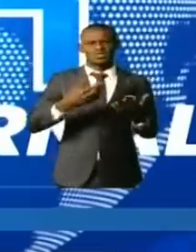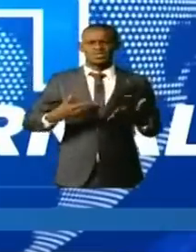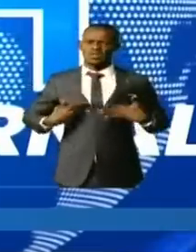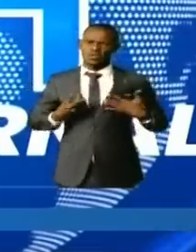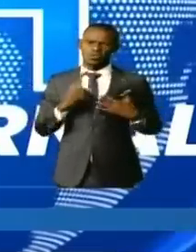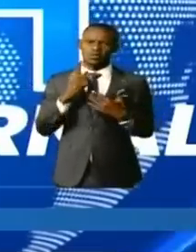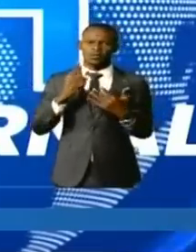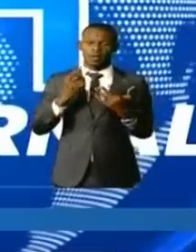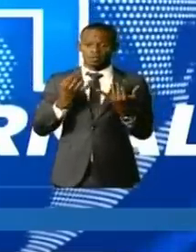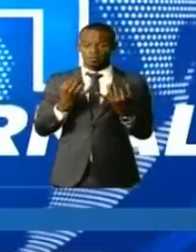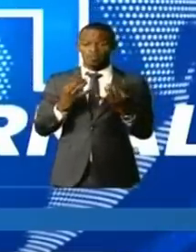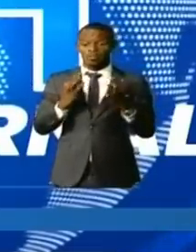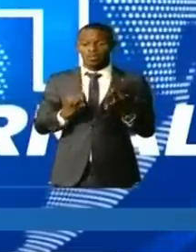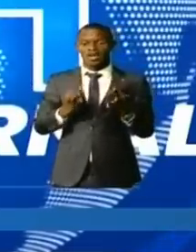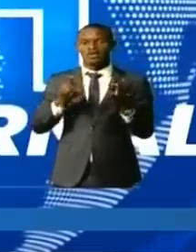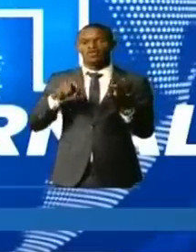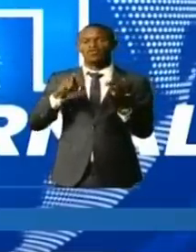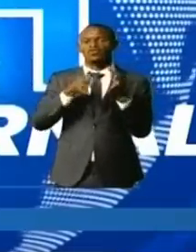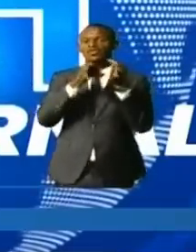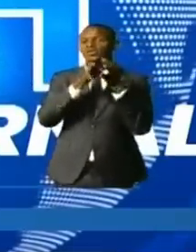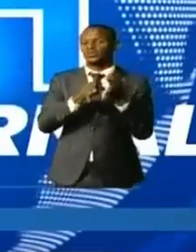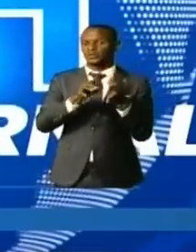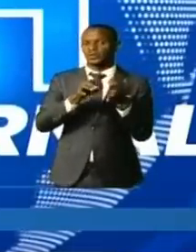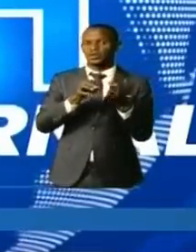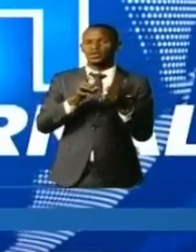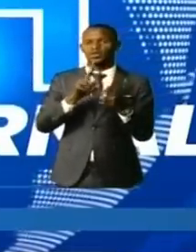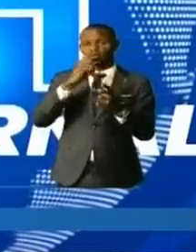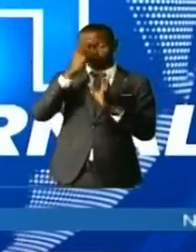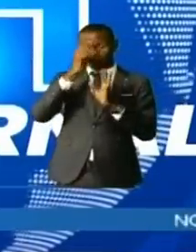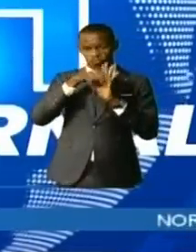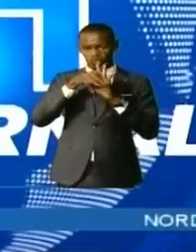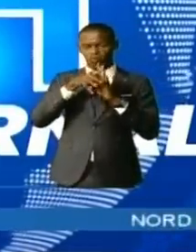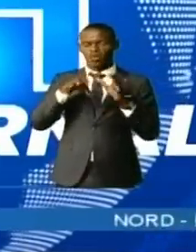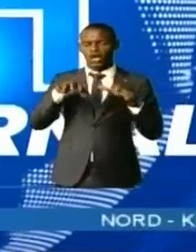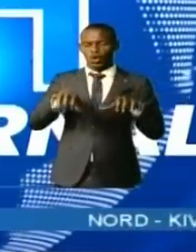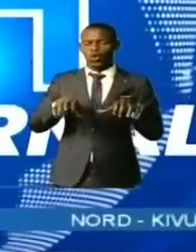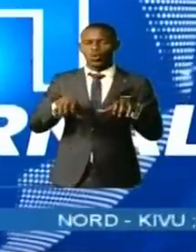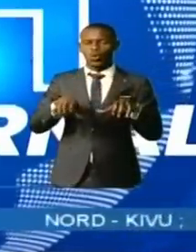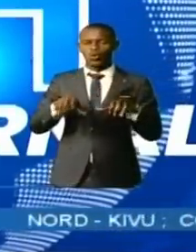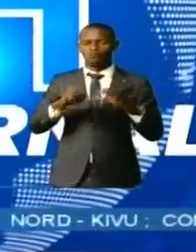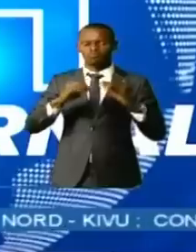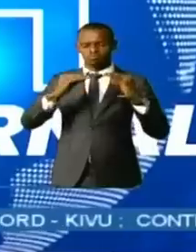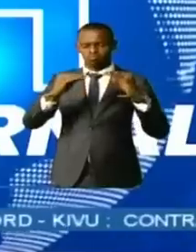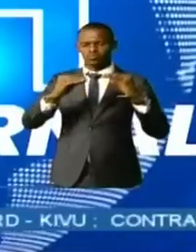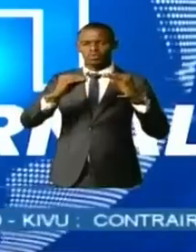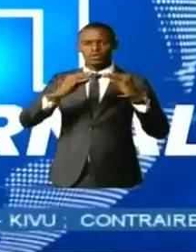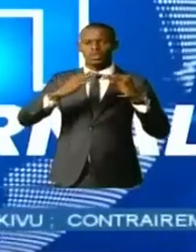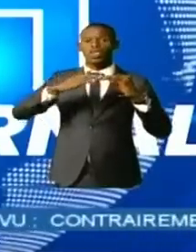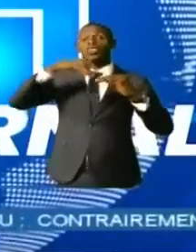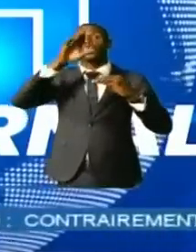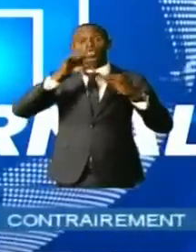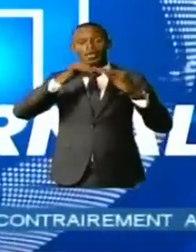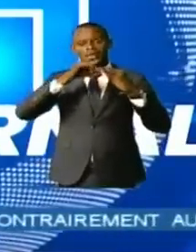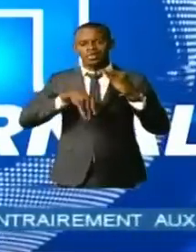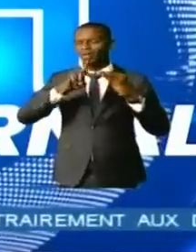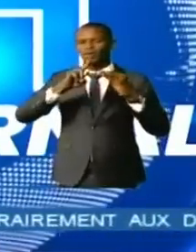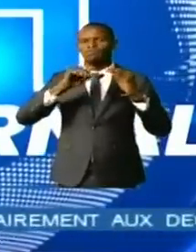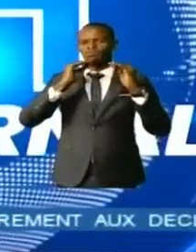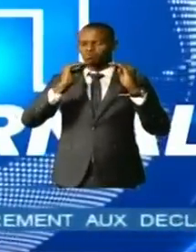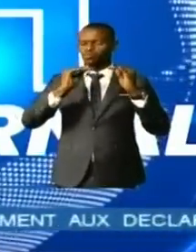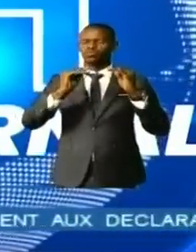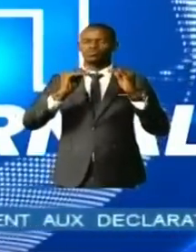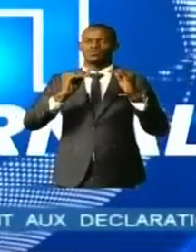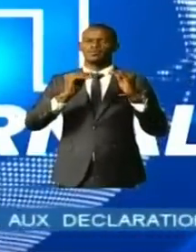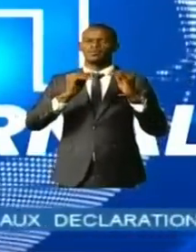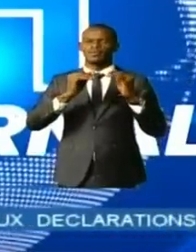a maintenu la subvention des prix du carburant à la pompe afin de préserver le pouvoir d'achat de la population, à l'exception